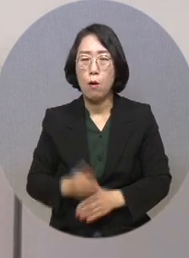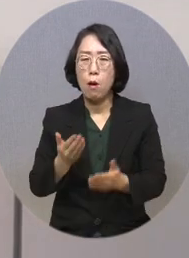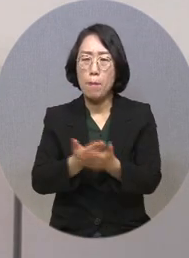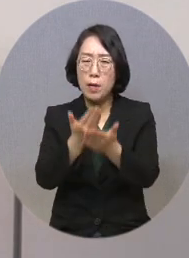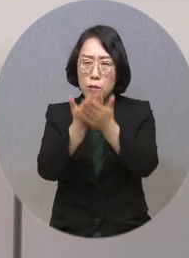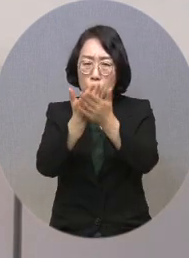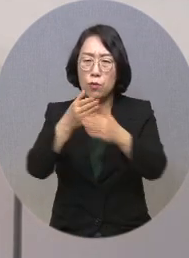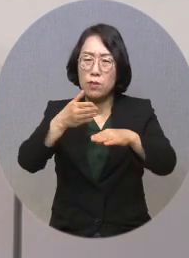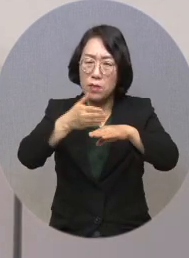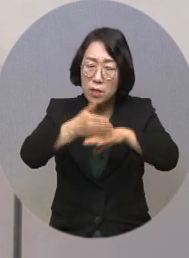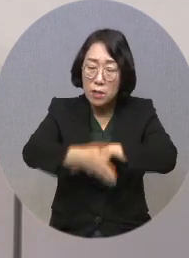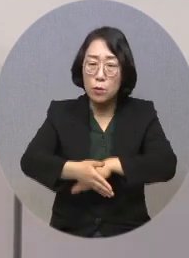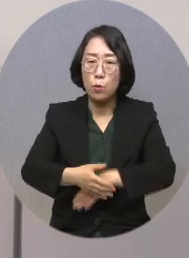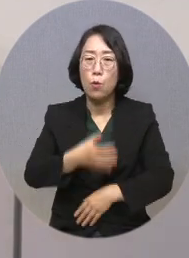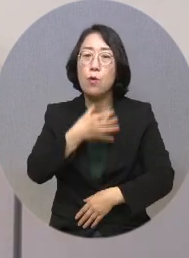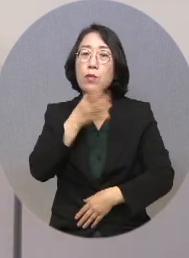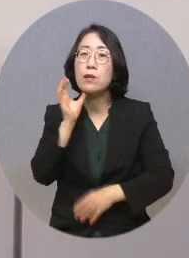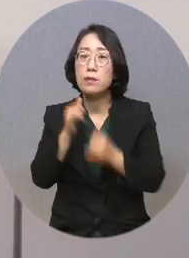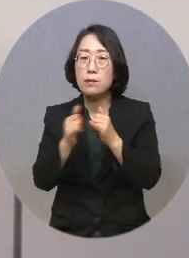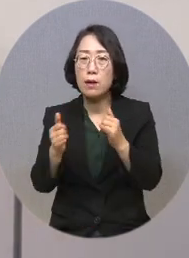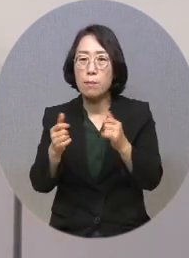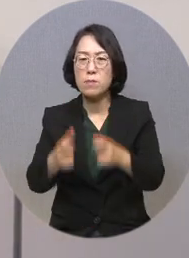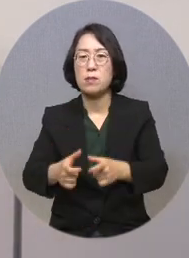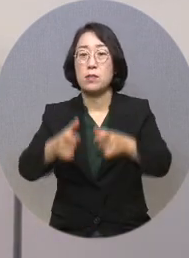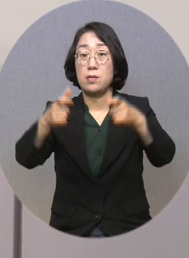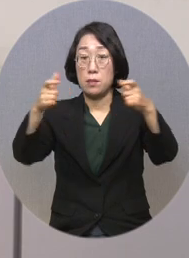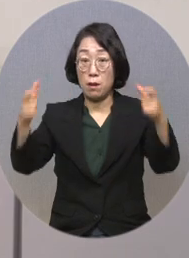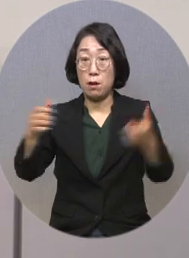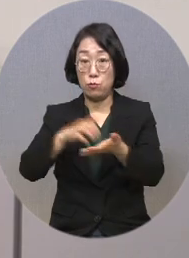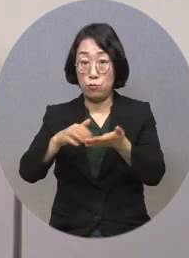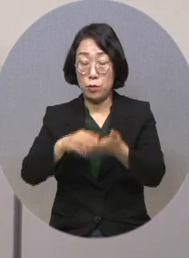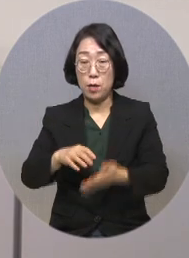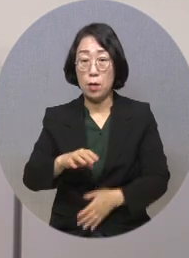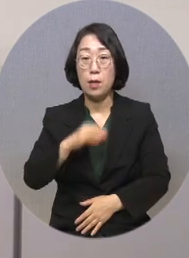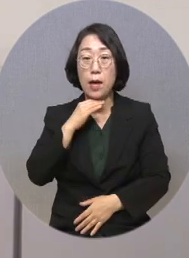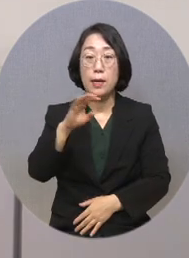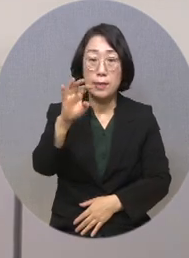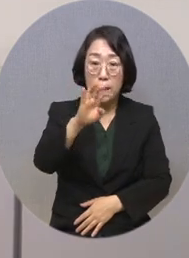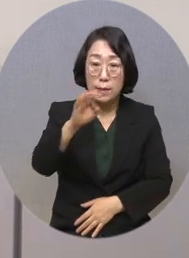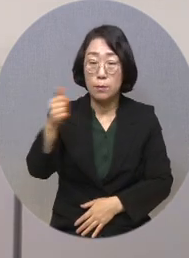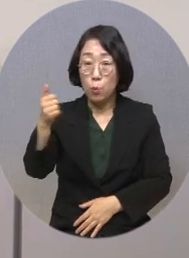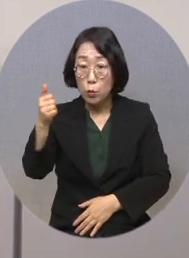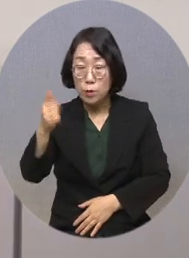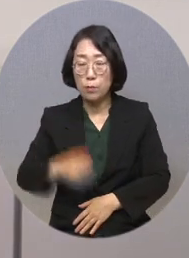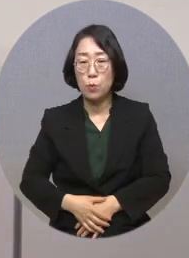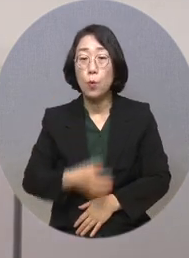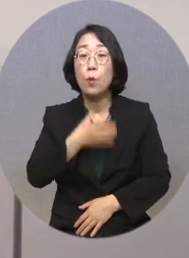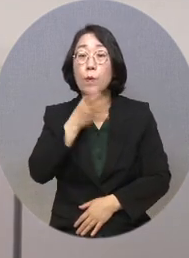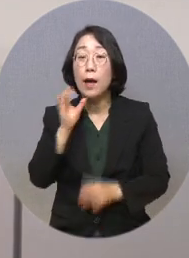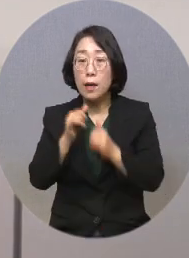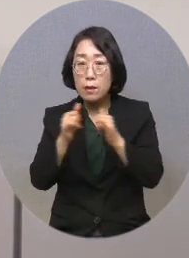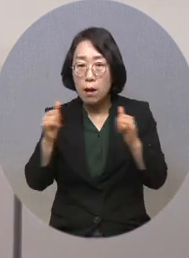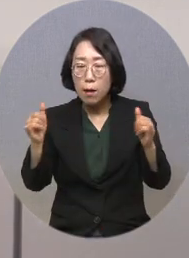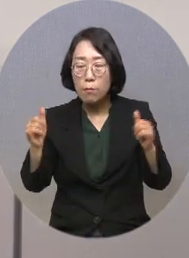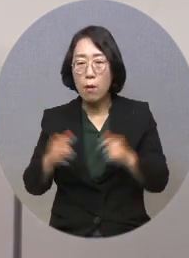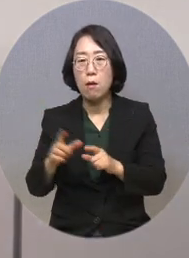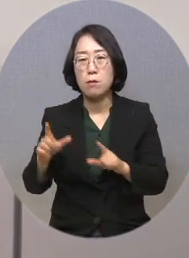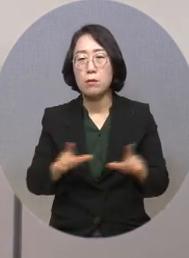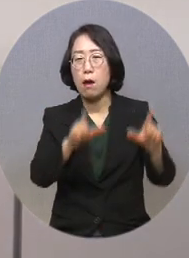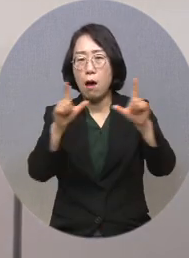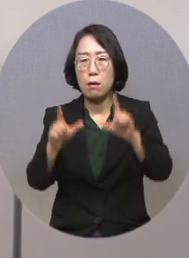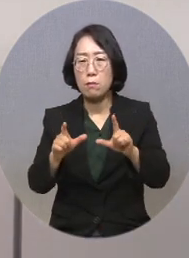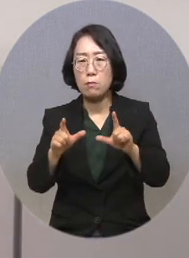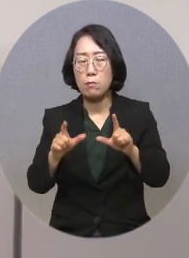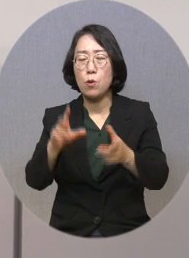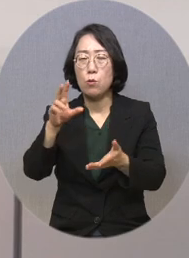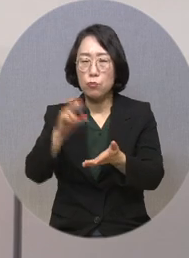사회에 접어들어 있으면서 4050 세대와 어르신들 역시 치열한 생존의 문제를